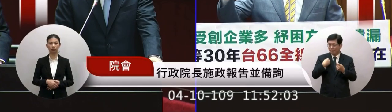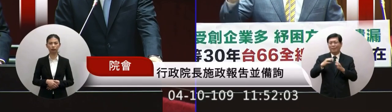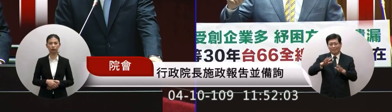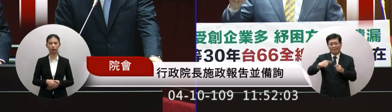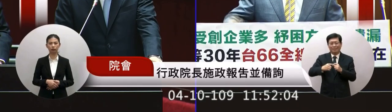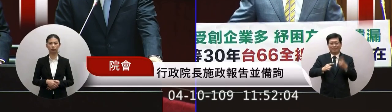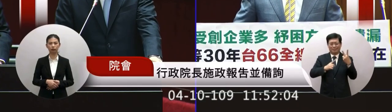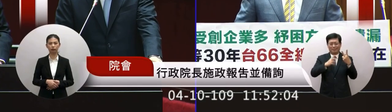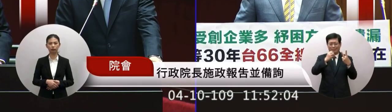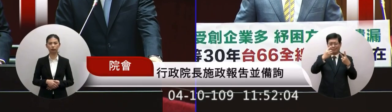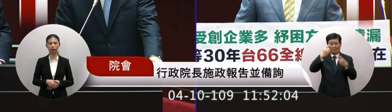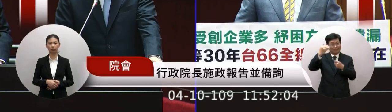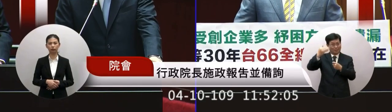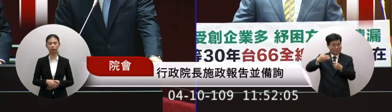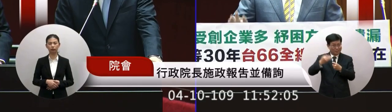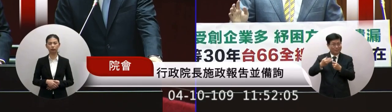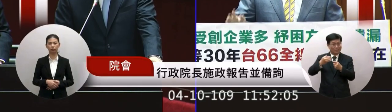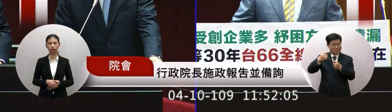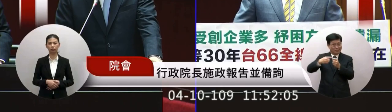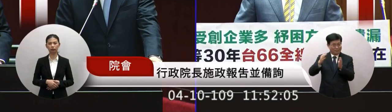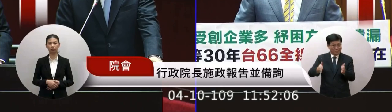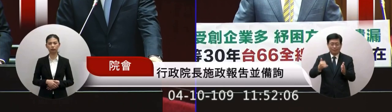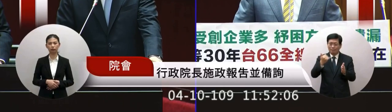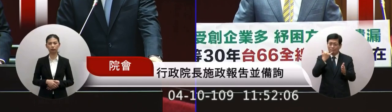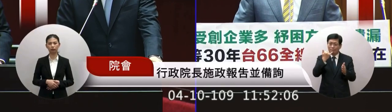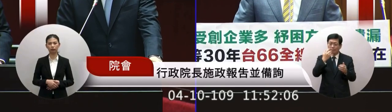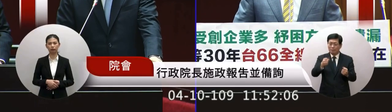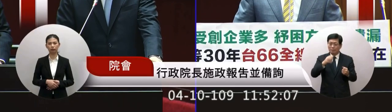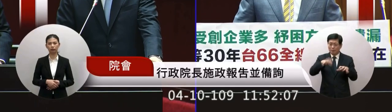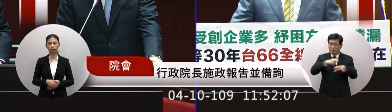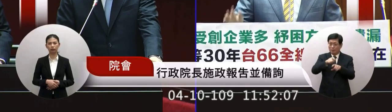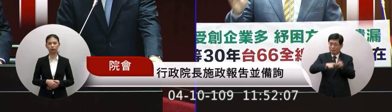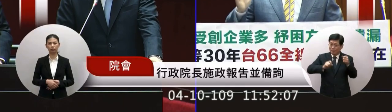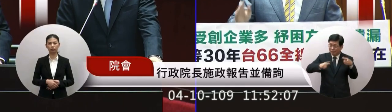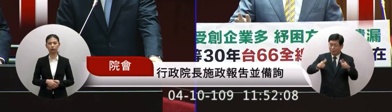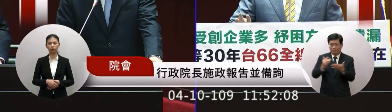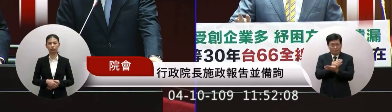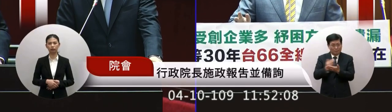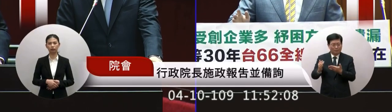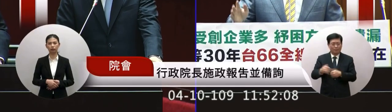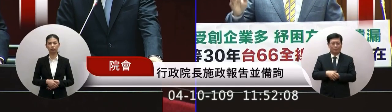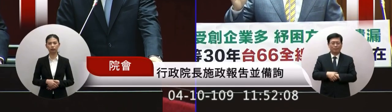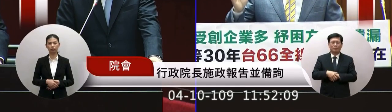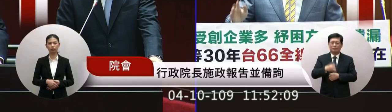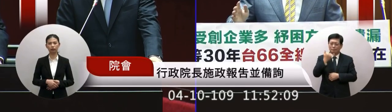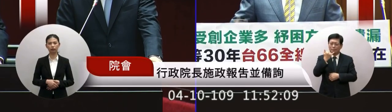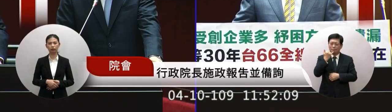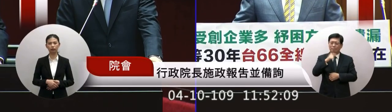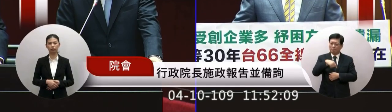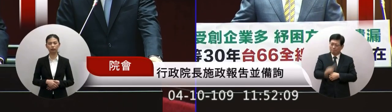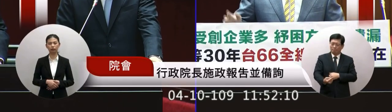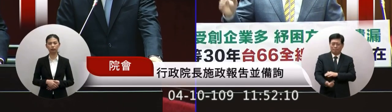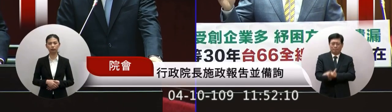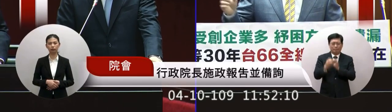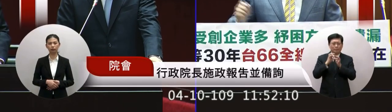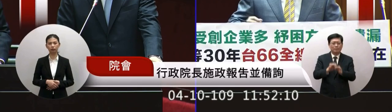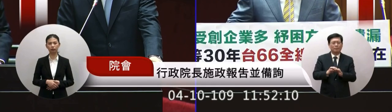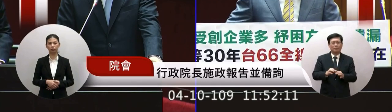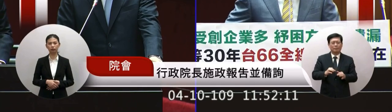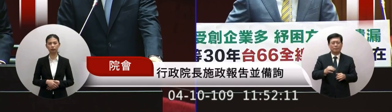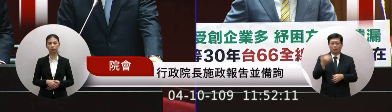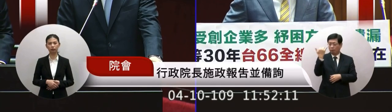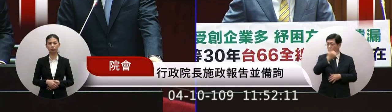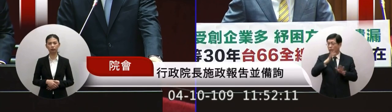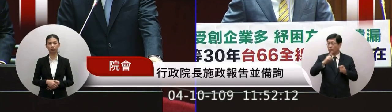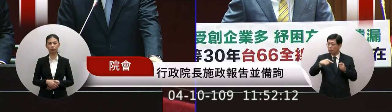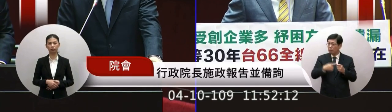就是2019年这一年内，我们可以来完成环差的分析，然后我们可以好往下走。可是我看到他今